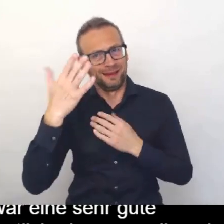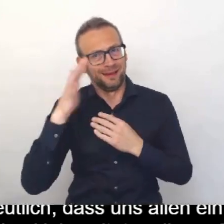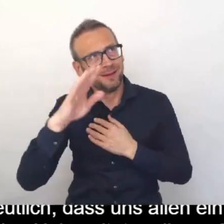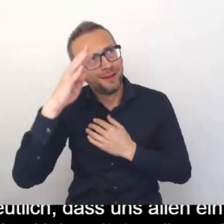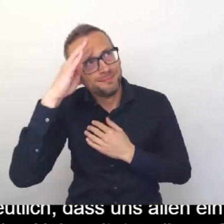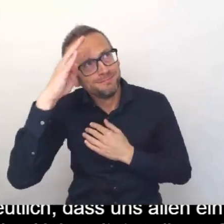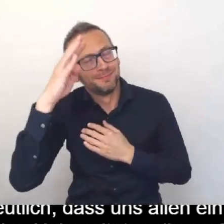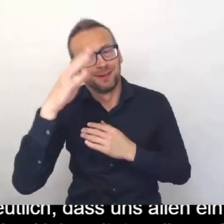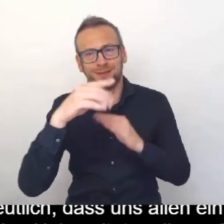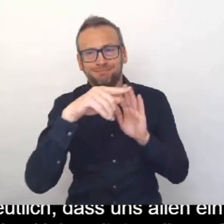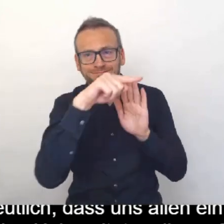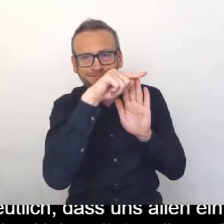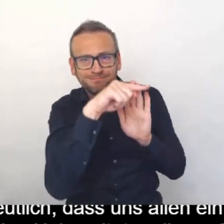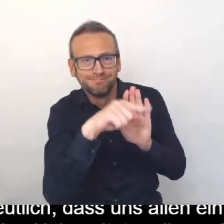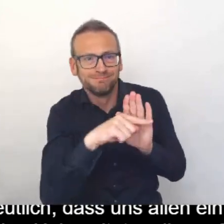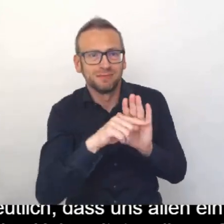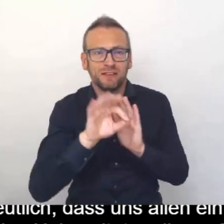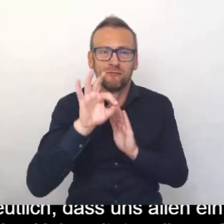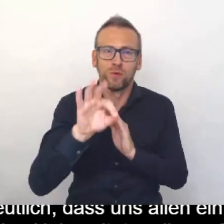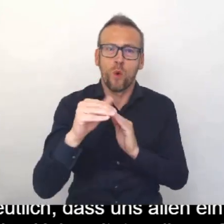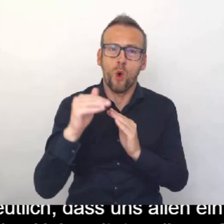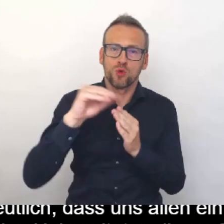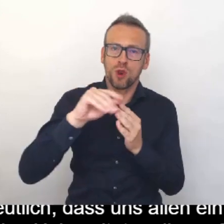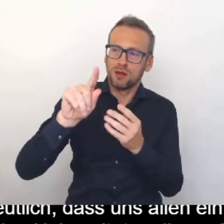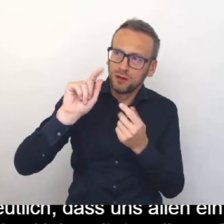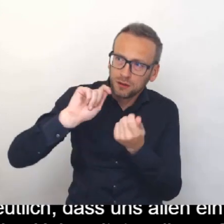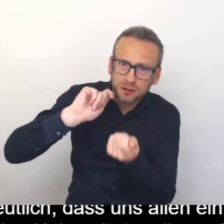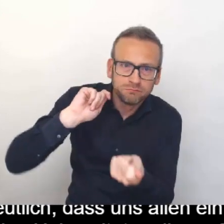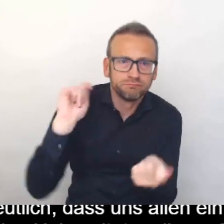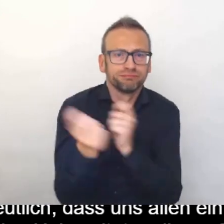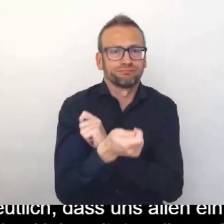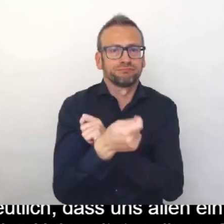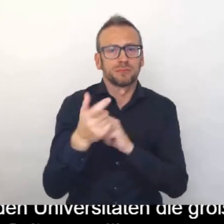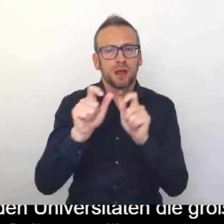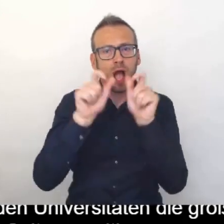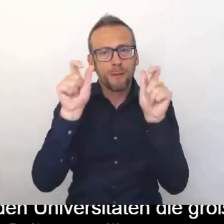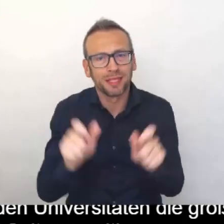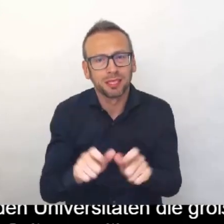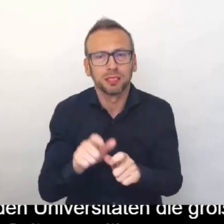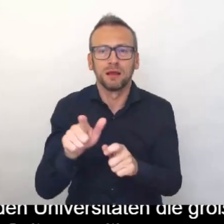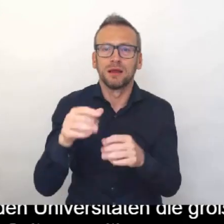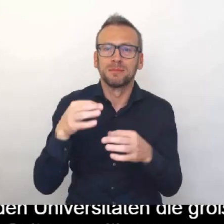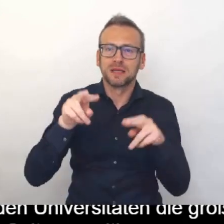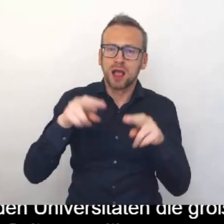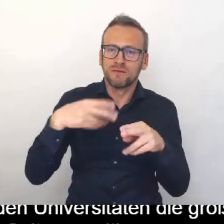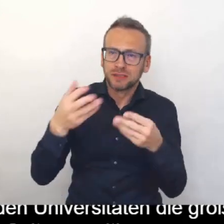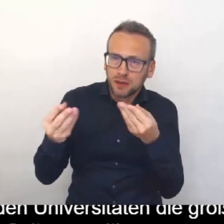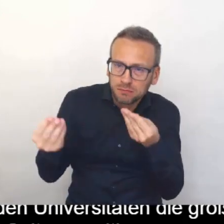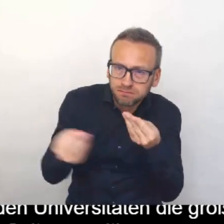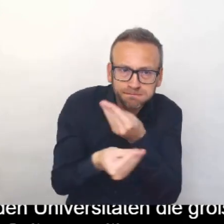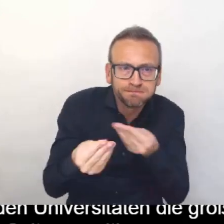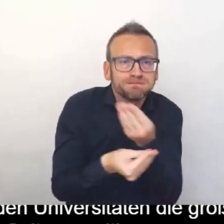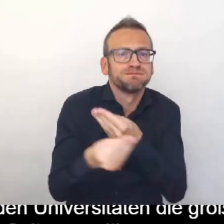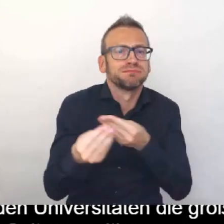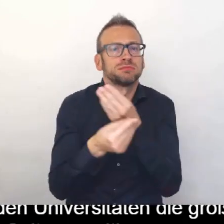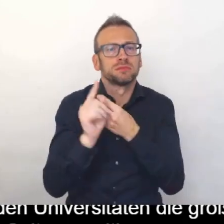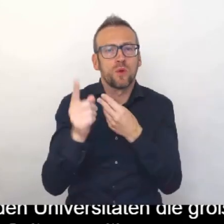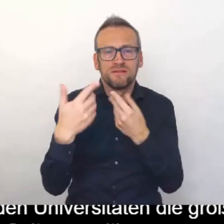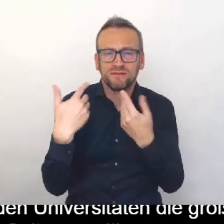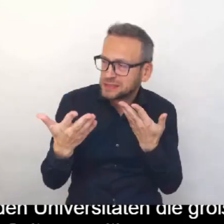schaffen, damit dieser eben auch sitzt. Vor nunmehr einem Jahr habe ich bei der Unterzeichnung der